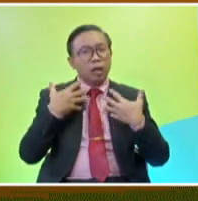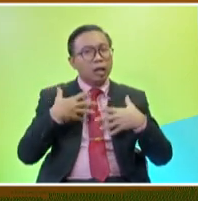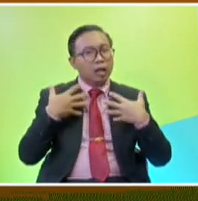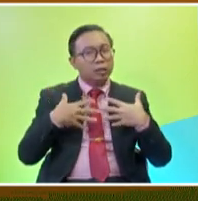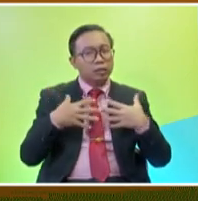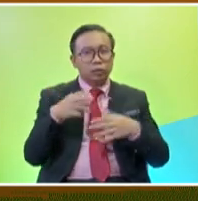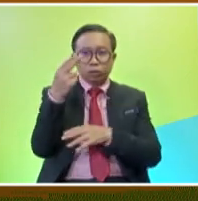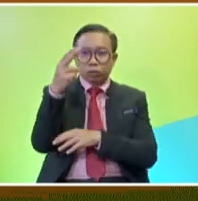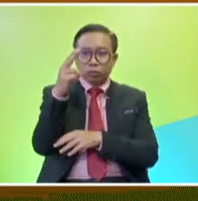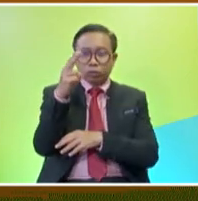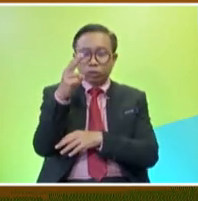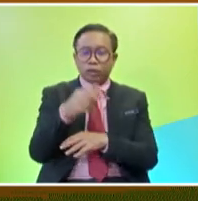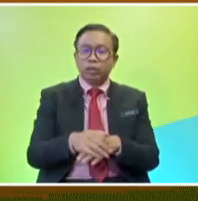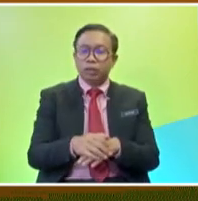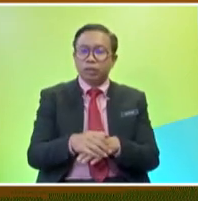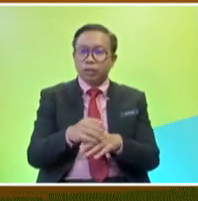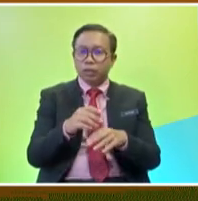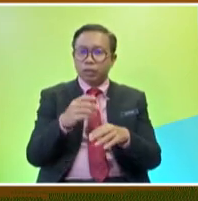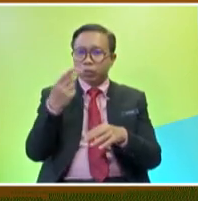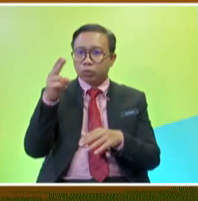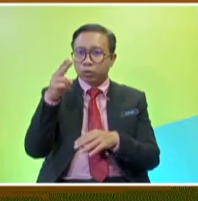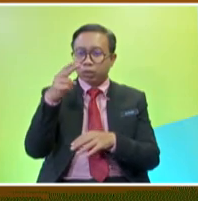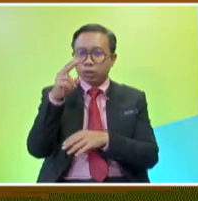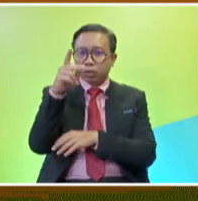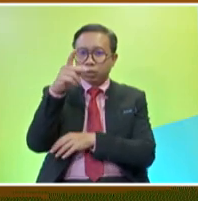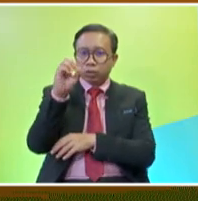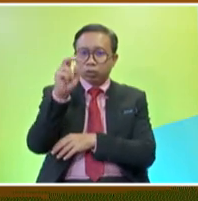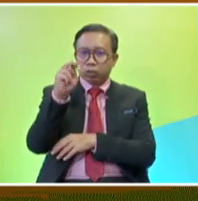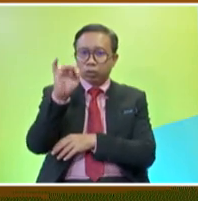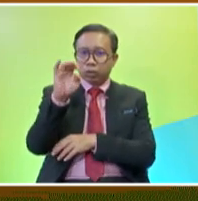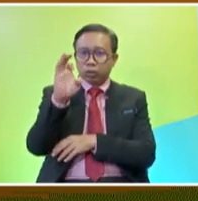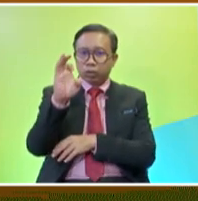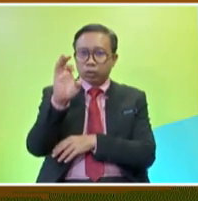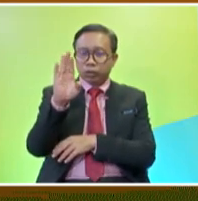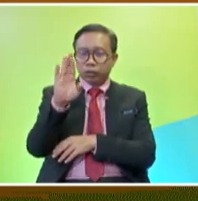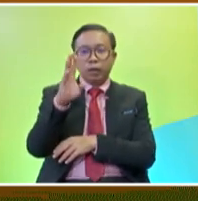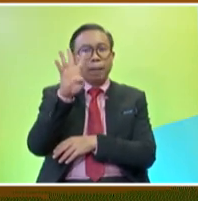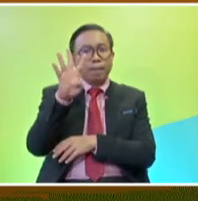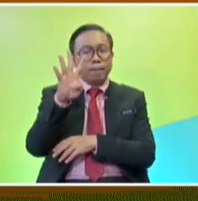hutan daun lurus sederhana dan hutan konifer termasuknya 4 kawasan